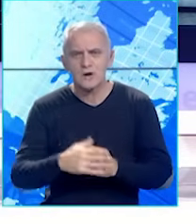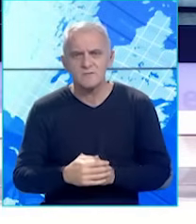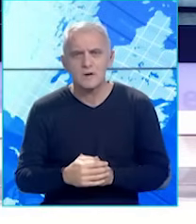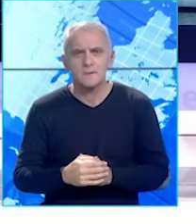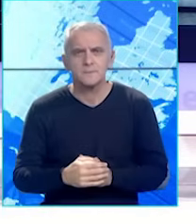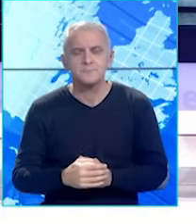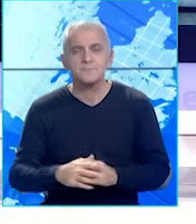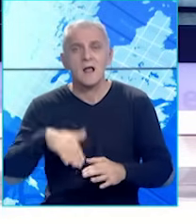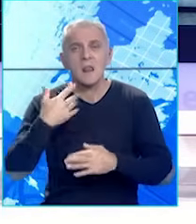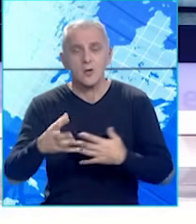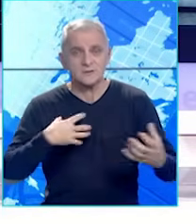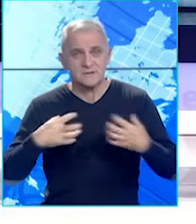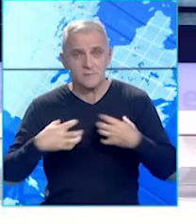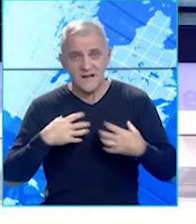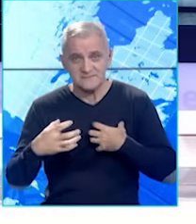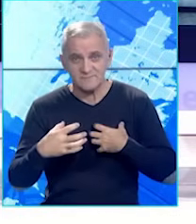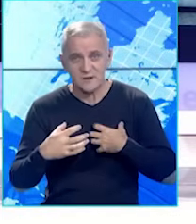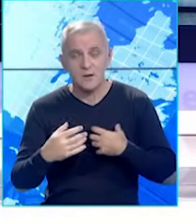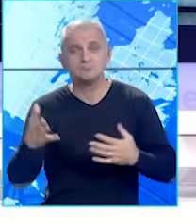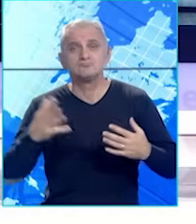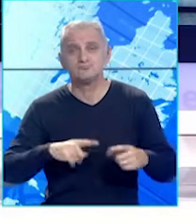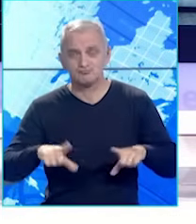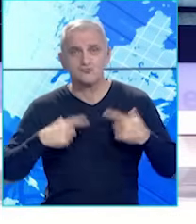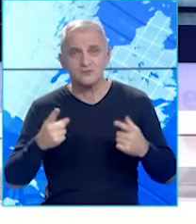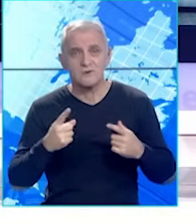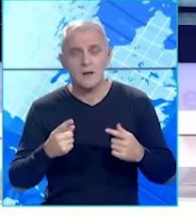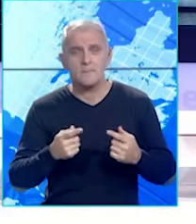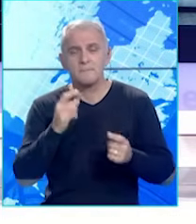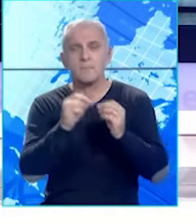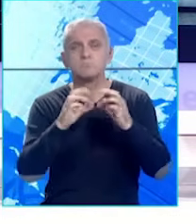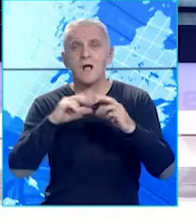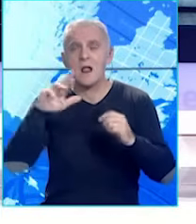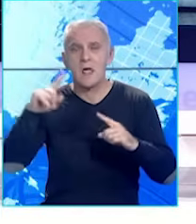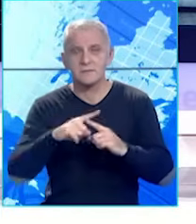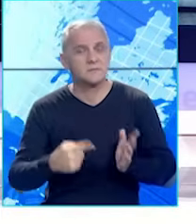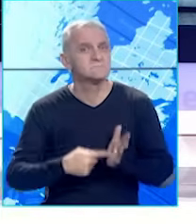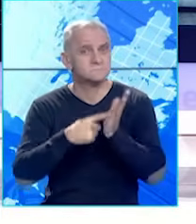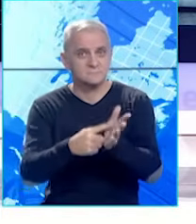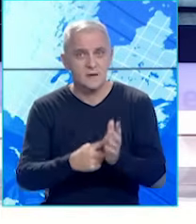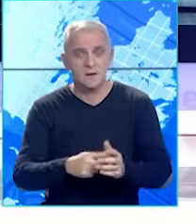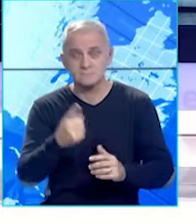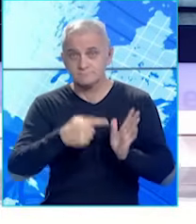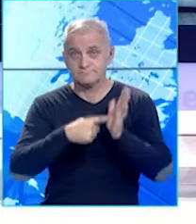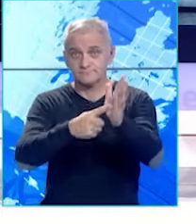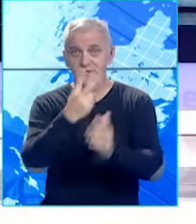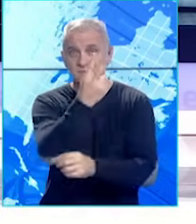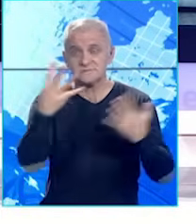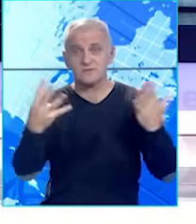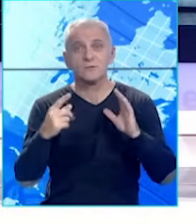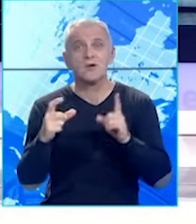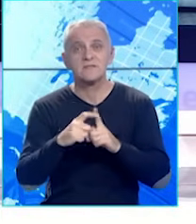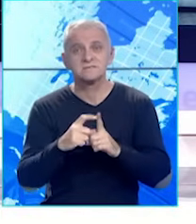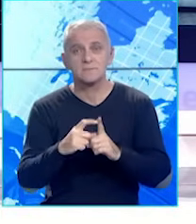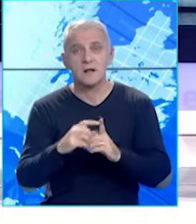bosansko-hercegovačke kinematografije. Nakon dramske predstave doživljava i baletnu praizvedbu. Premijera je 29. decembra